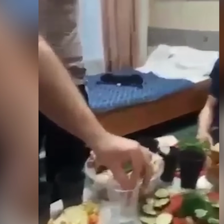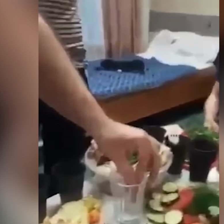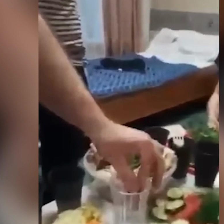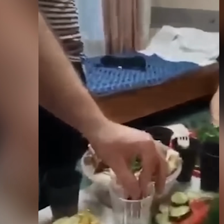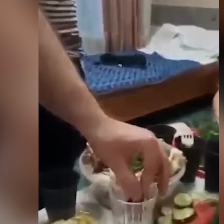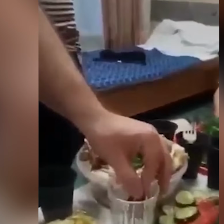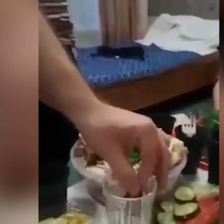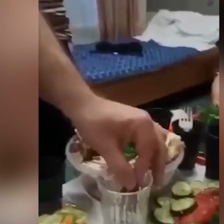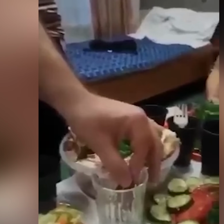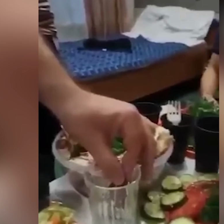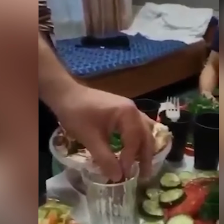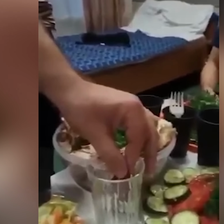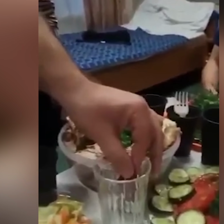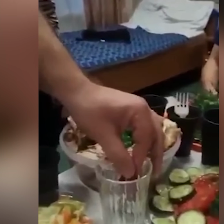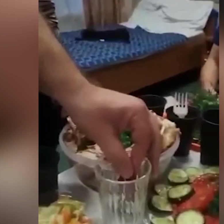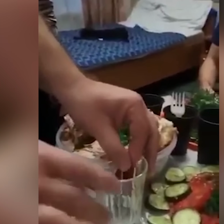Оп.